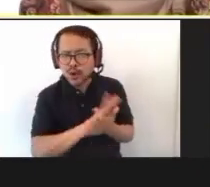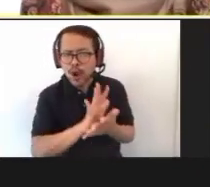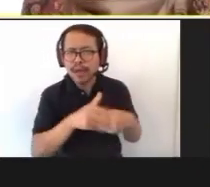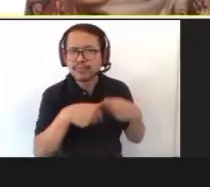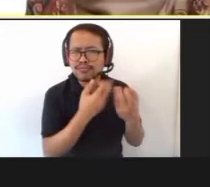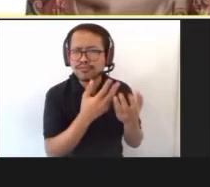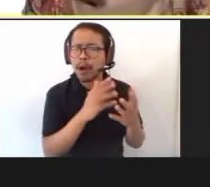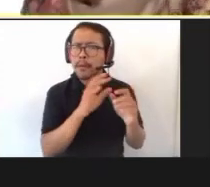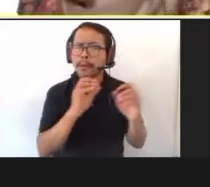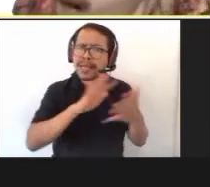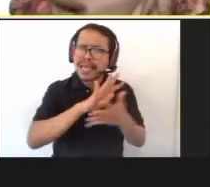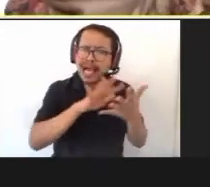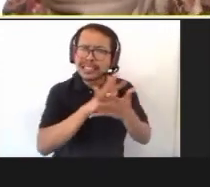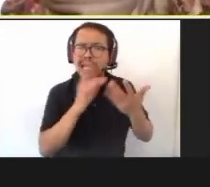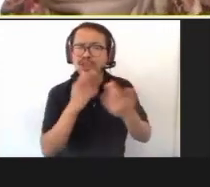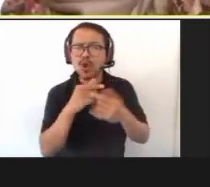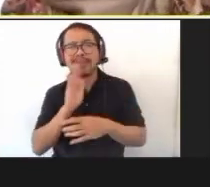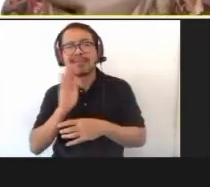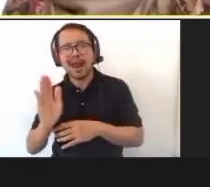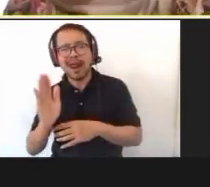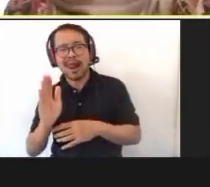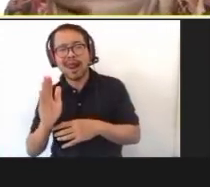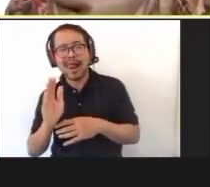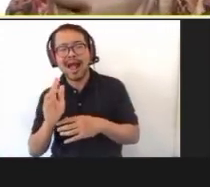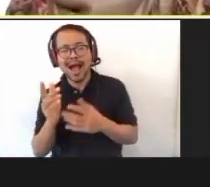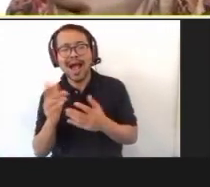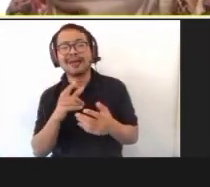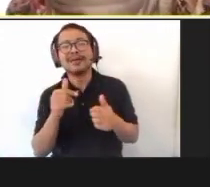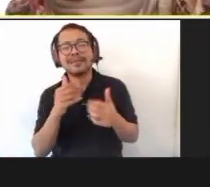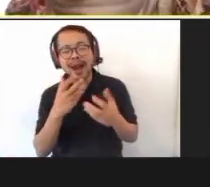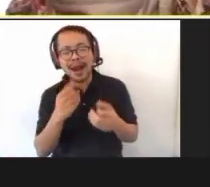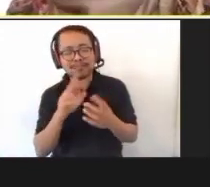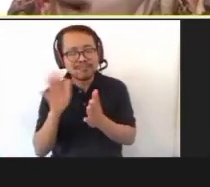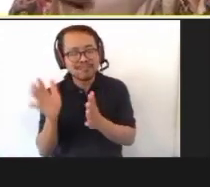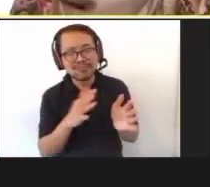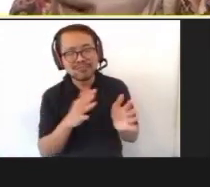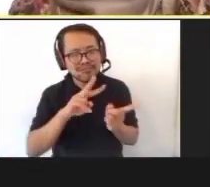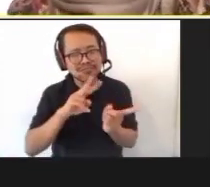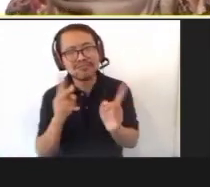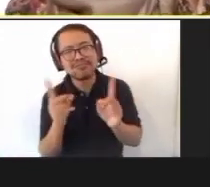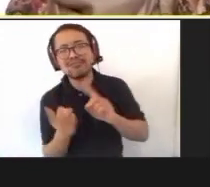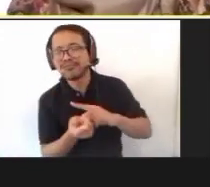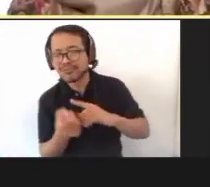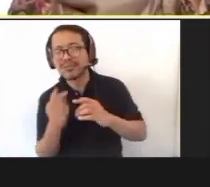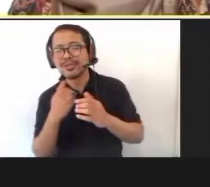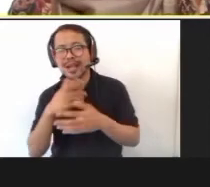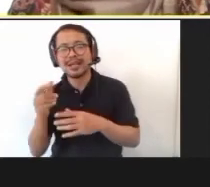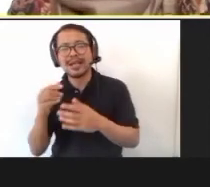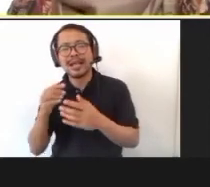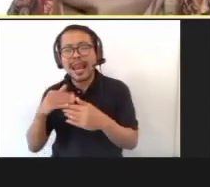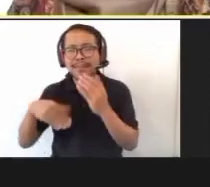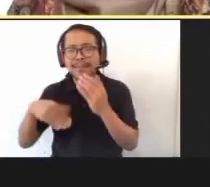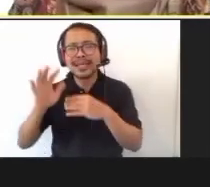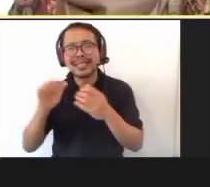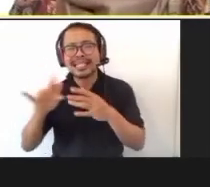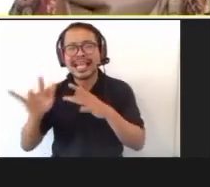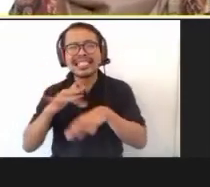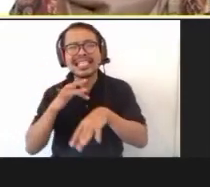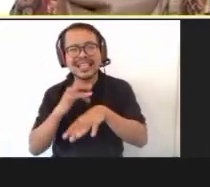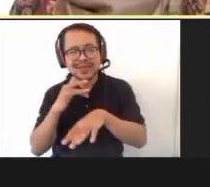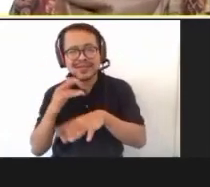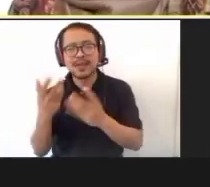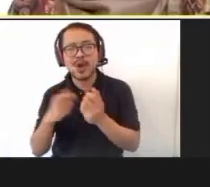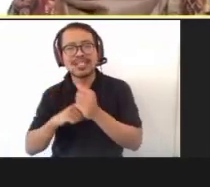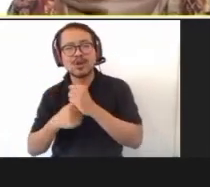netral gengsi menjadi lebih sensitif atau lebih responsif atau lebih sensitif gengsi